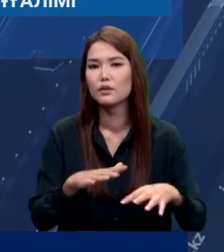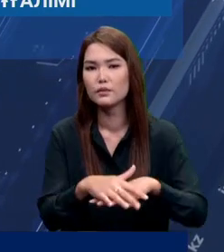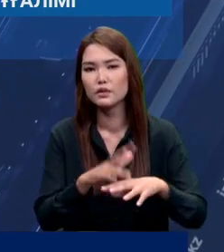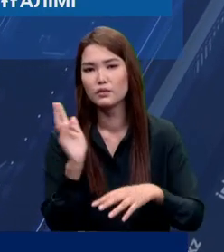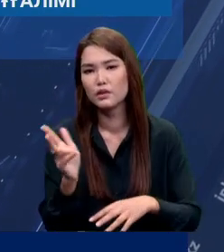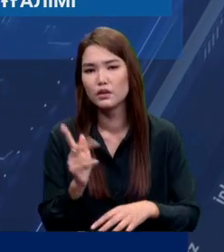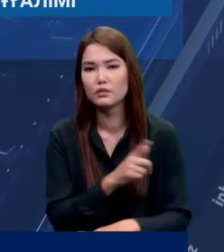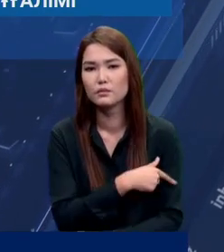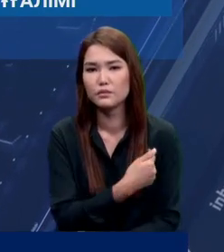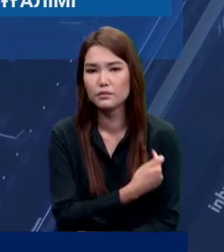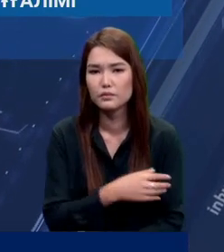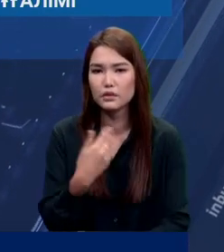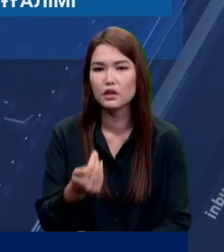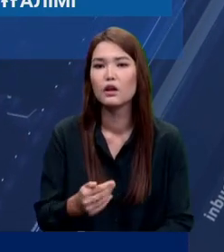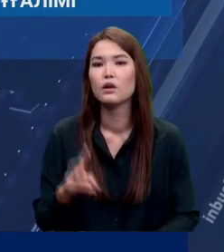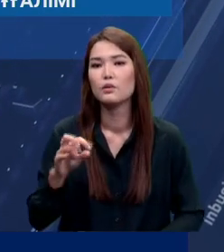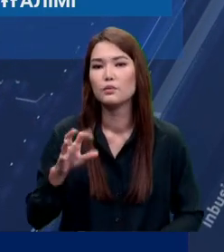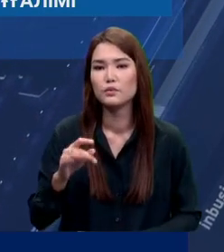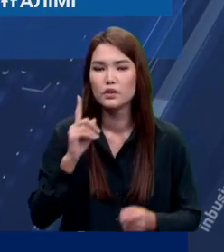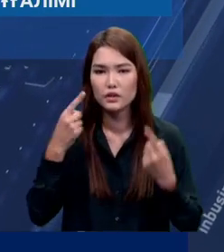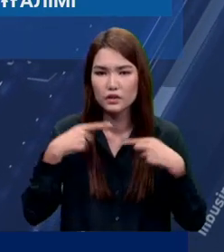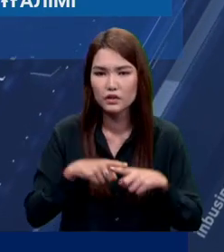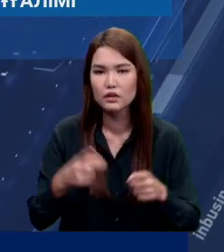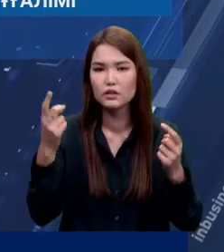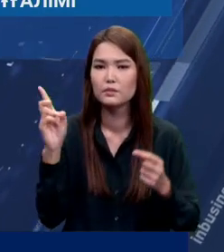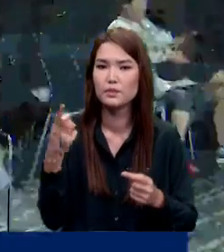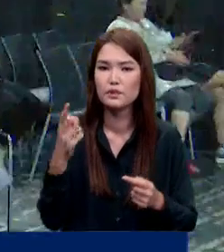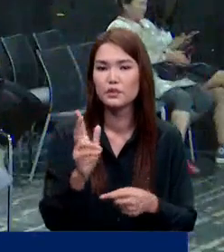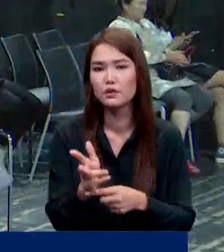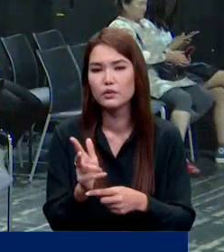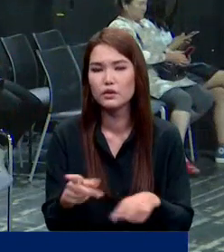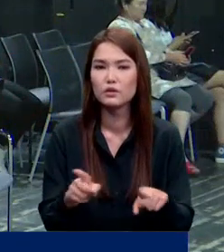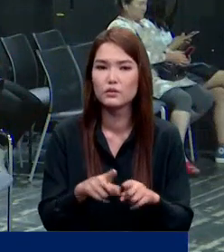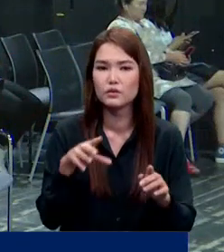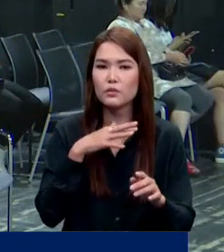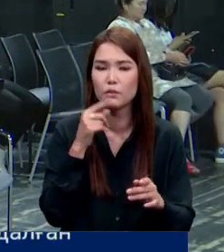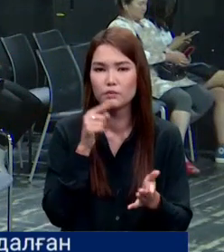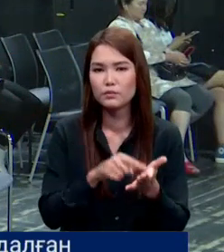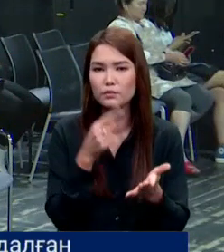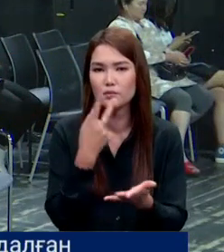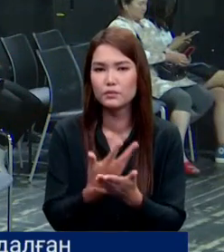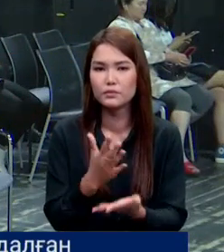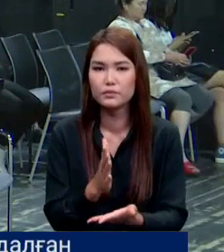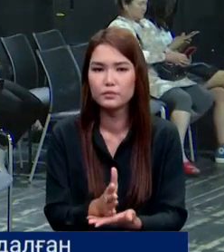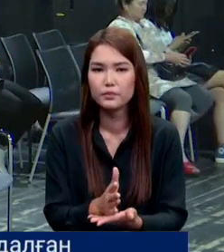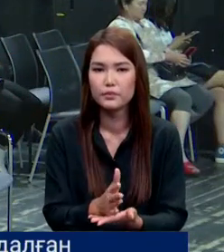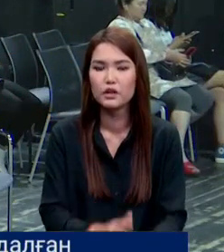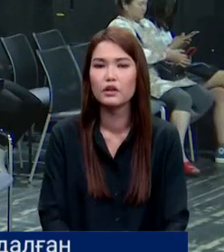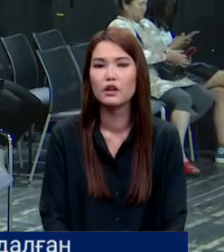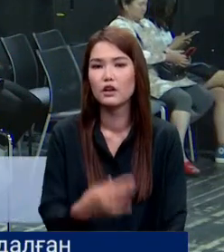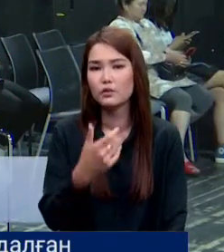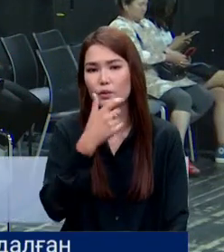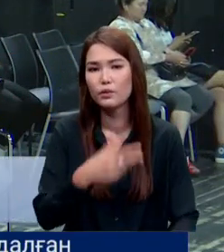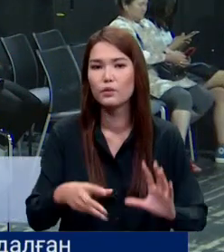ісі, коммуникациялық технологиялар, биология пәні мұғалімі екен. Жыл сайын көп сұранысқа ие сала, ол педагогикалық